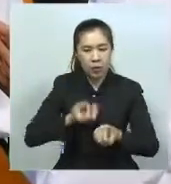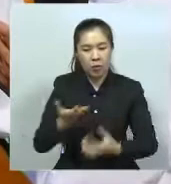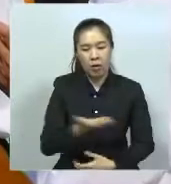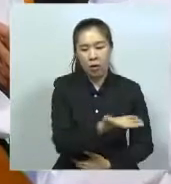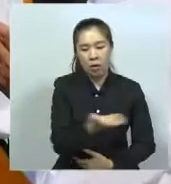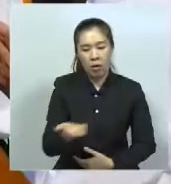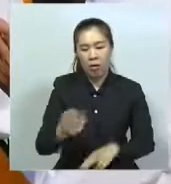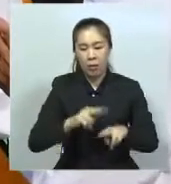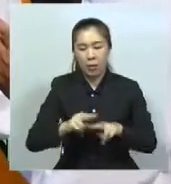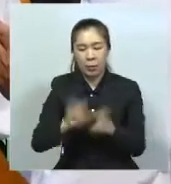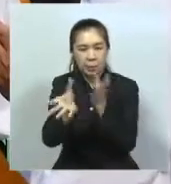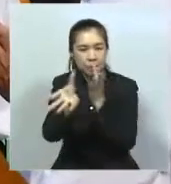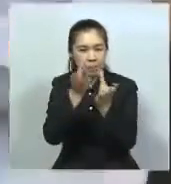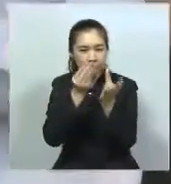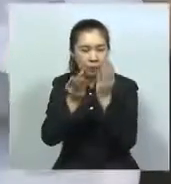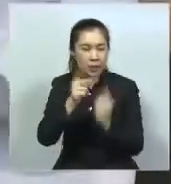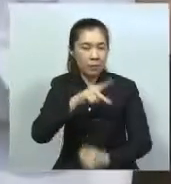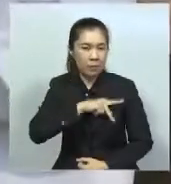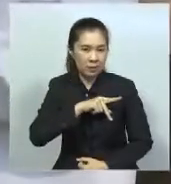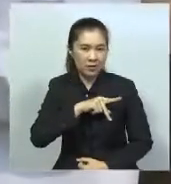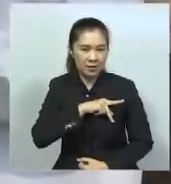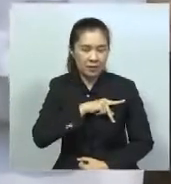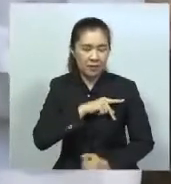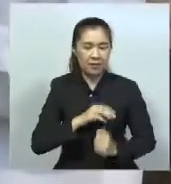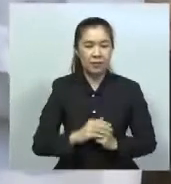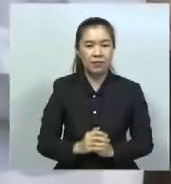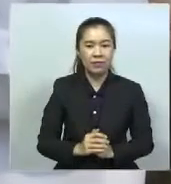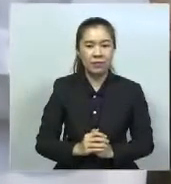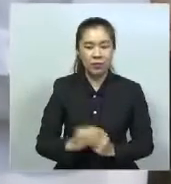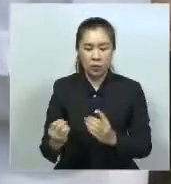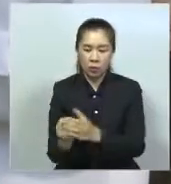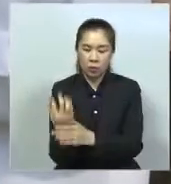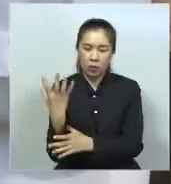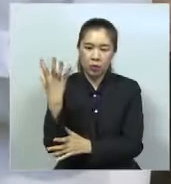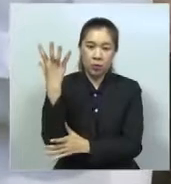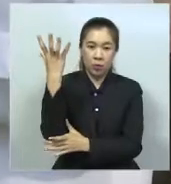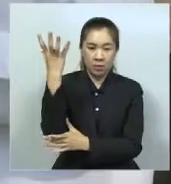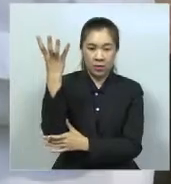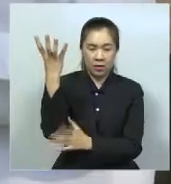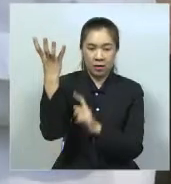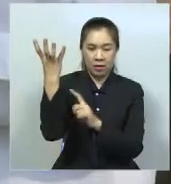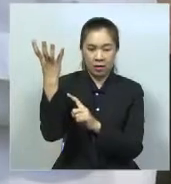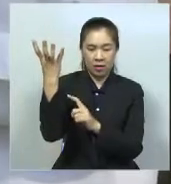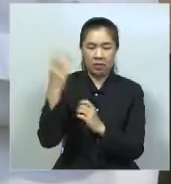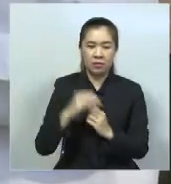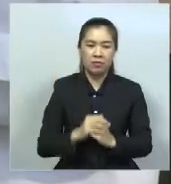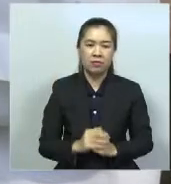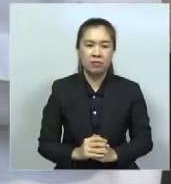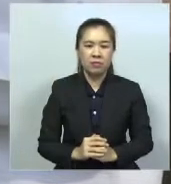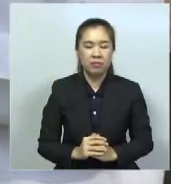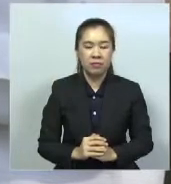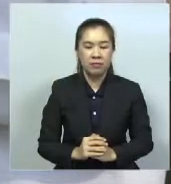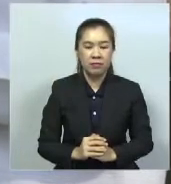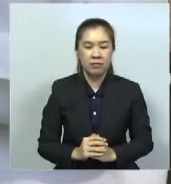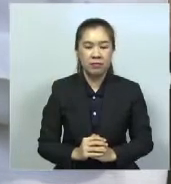ำนวนมากเข้าถึงพระพุทธศาสนาและยังมีต้นอนันต์โพธิ์ที่มีความศักดิ์สิทธิ์รองจากต้นพระศรีมหาโ